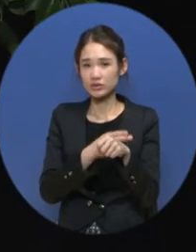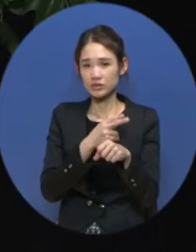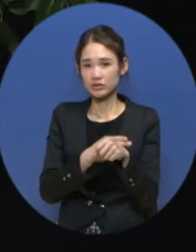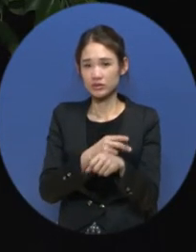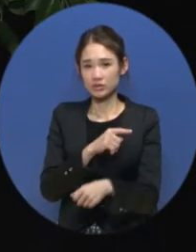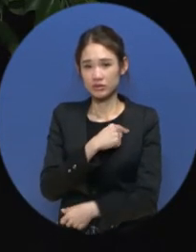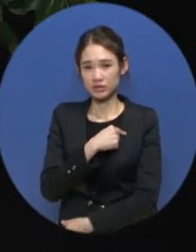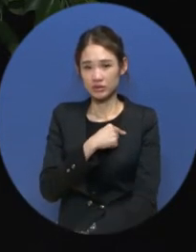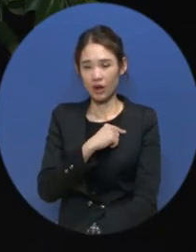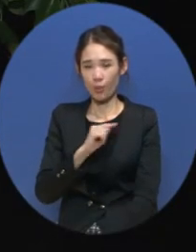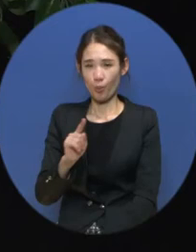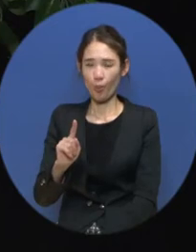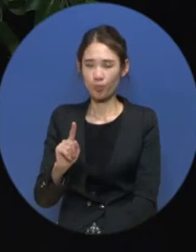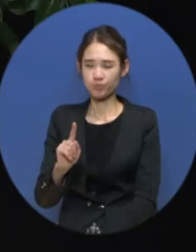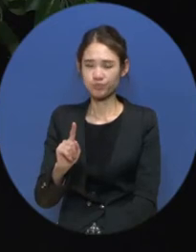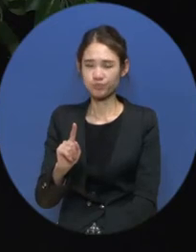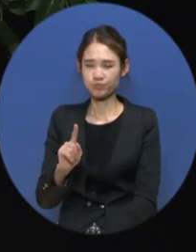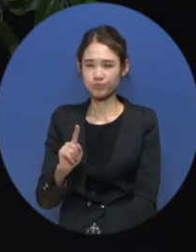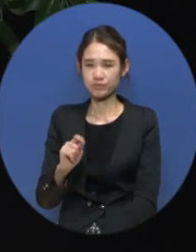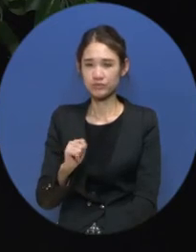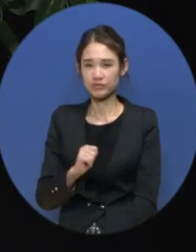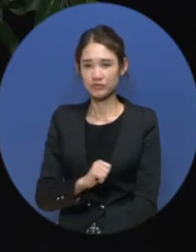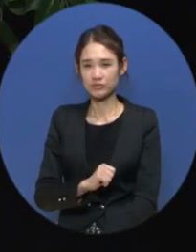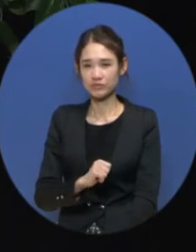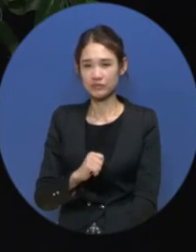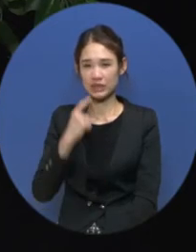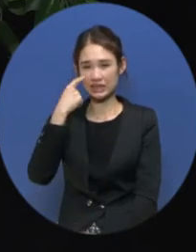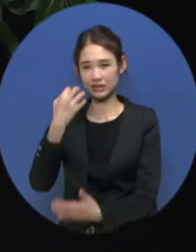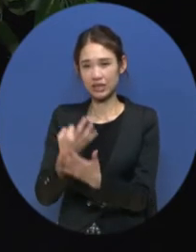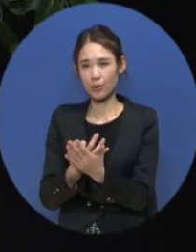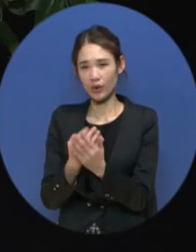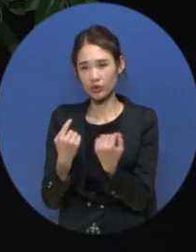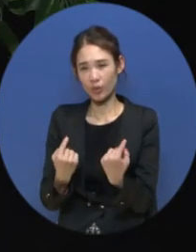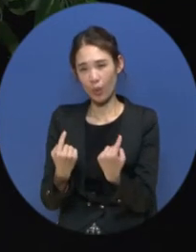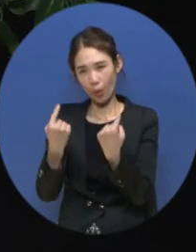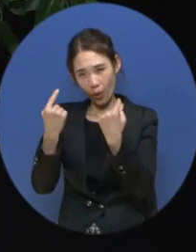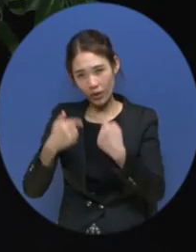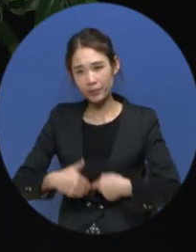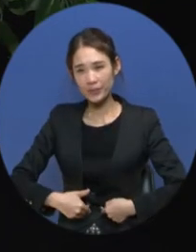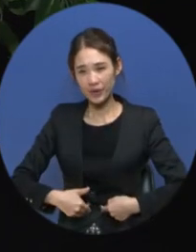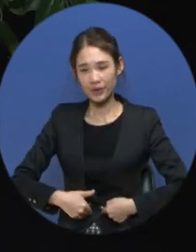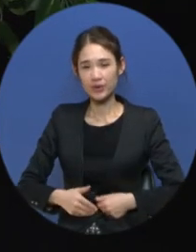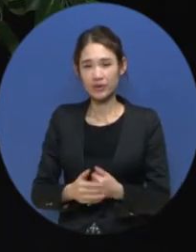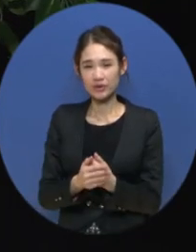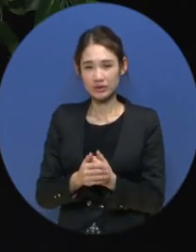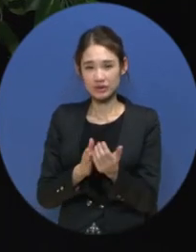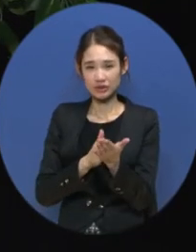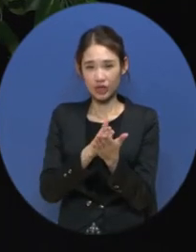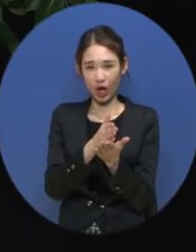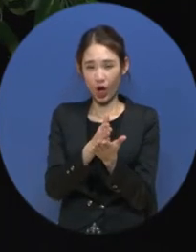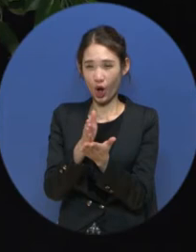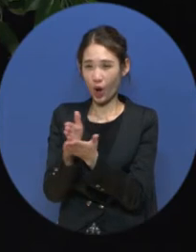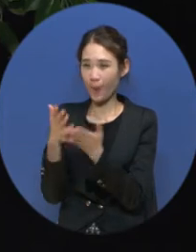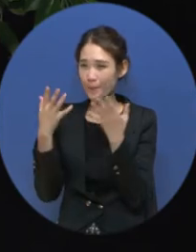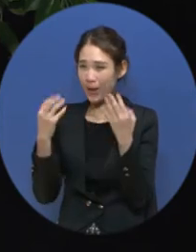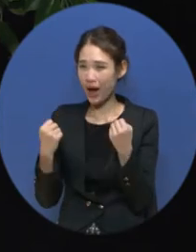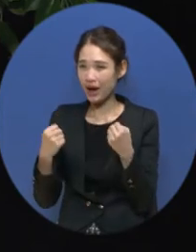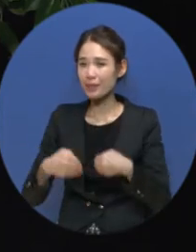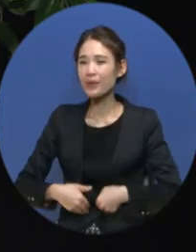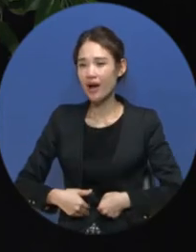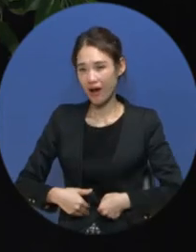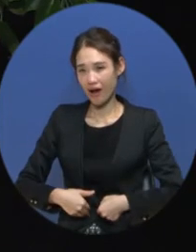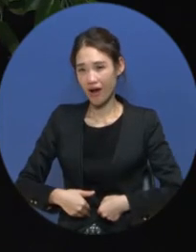교사가 가장 뭐라 그럴까, 급여도 높아야 되고, 또 전문성도 많아야 된다고 생각을